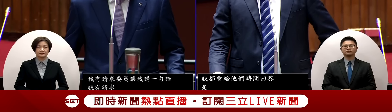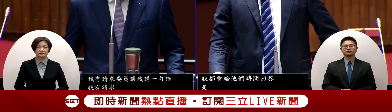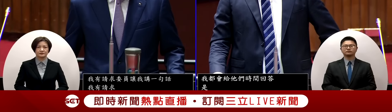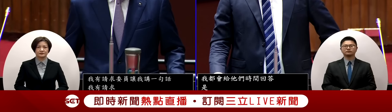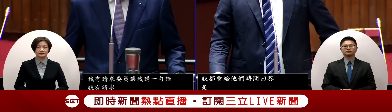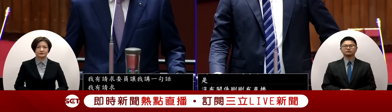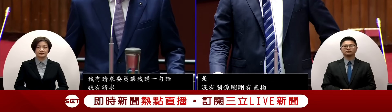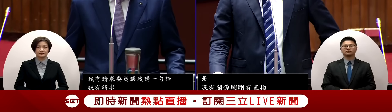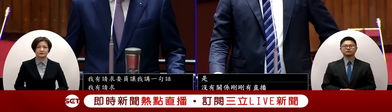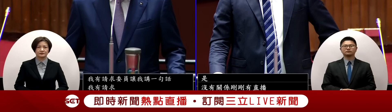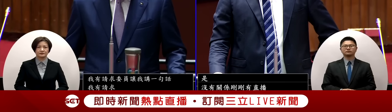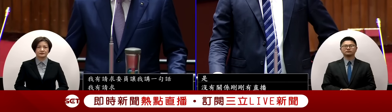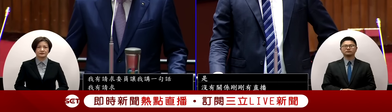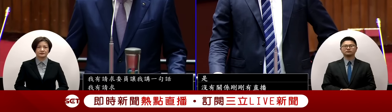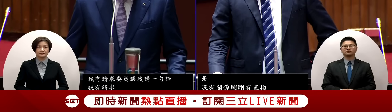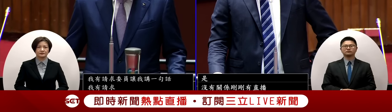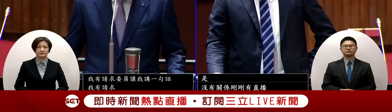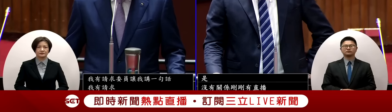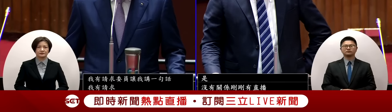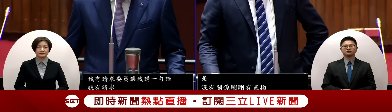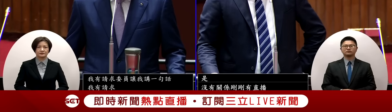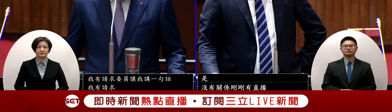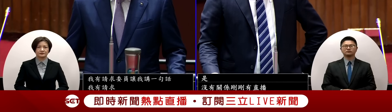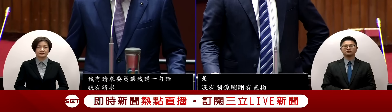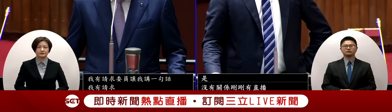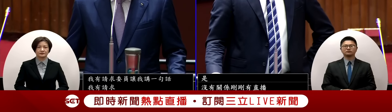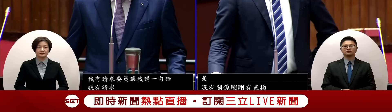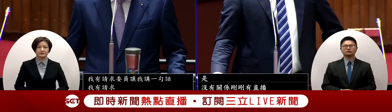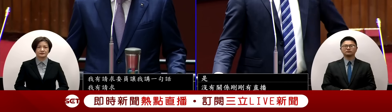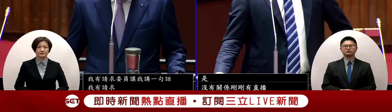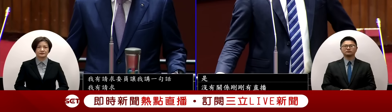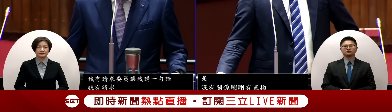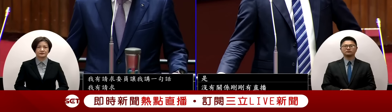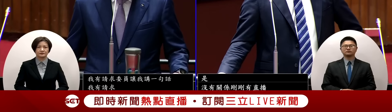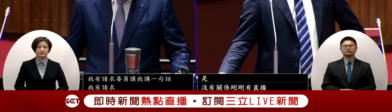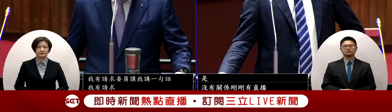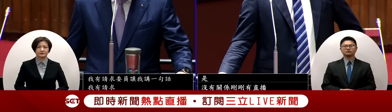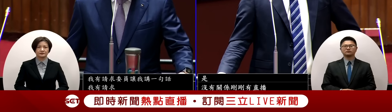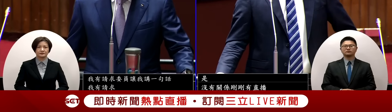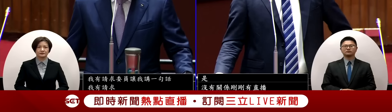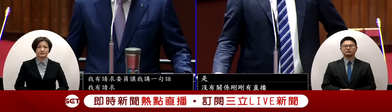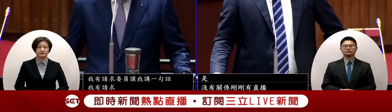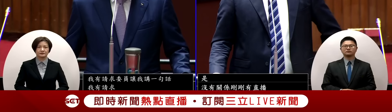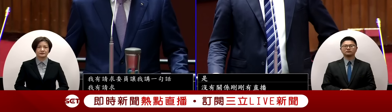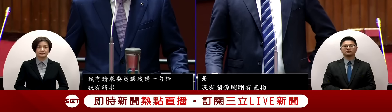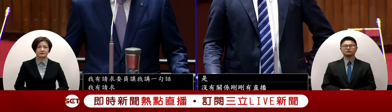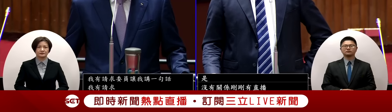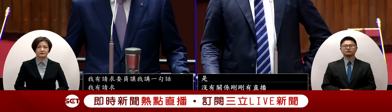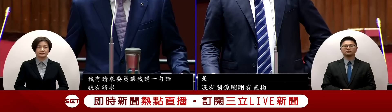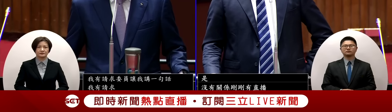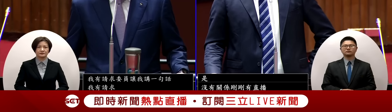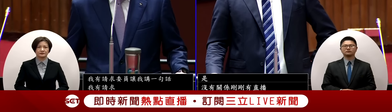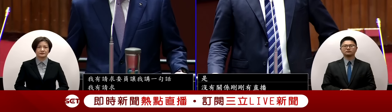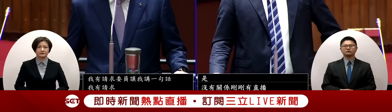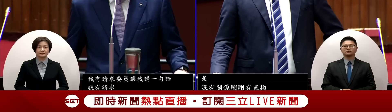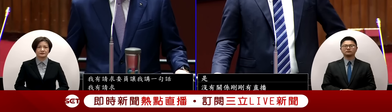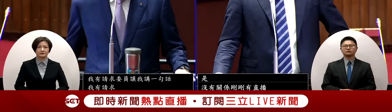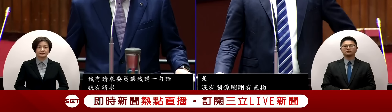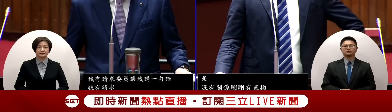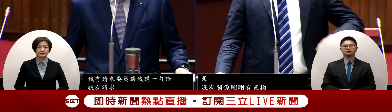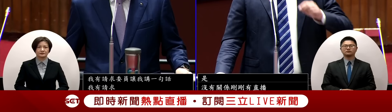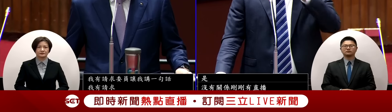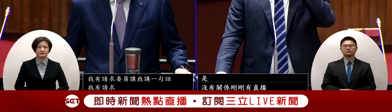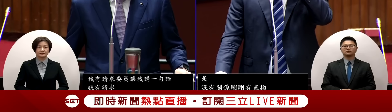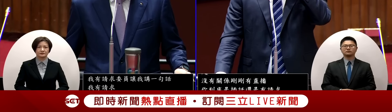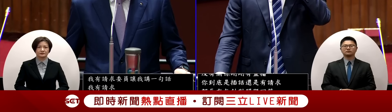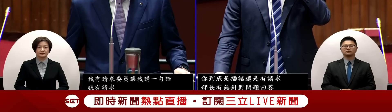跟所有的委员报告一下。全委员会所有的询答用提问、解答方式进行，委员与官员共同使用询